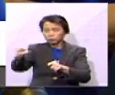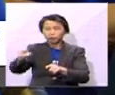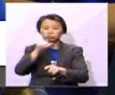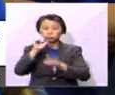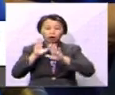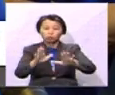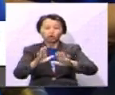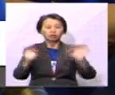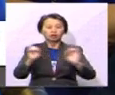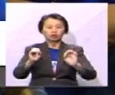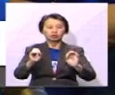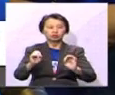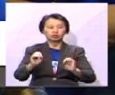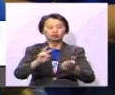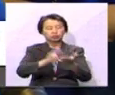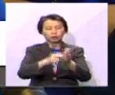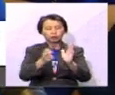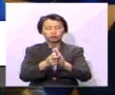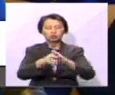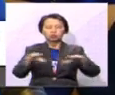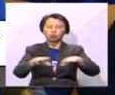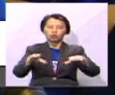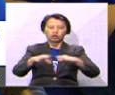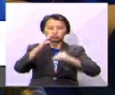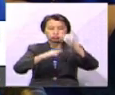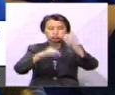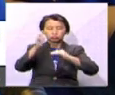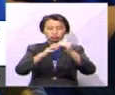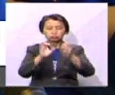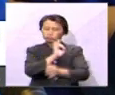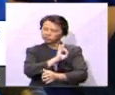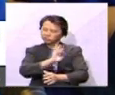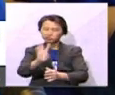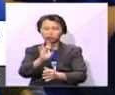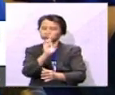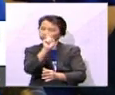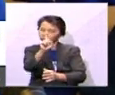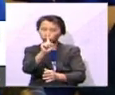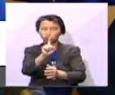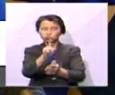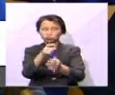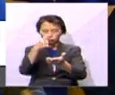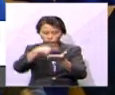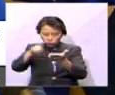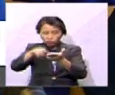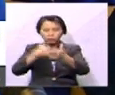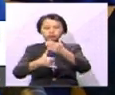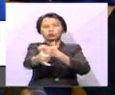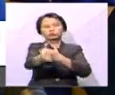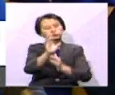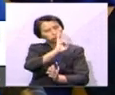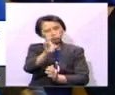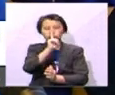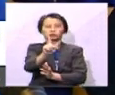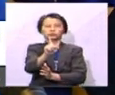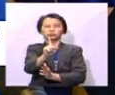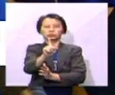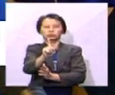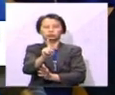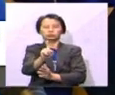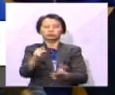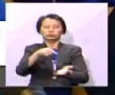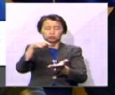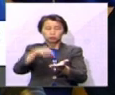iaitu single entry checkpoint dilaksanakan. Ini adalah bagi